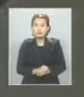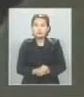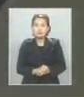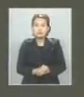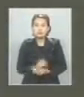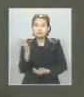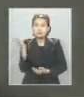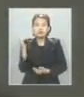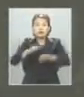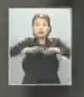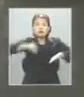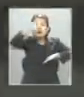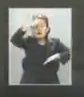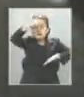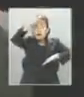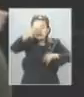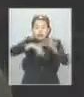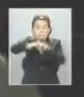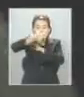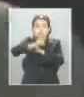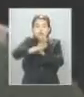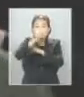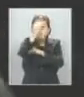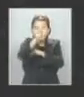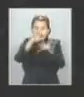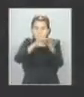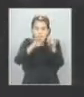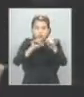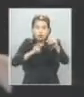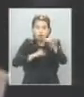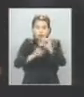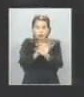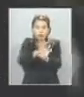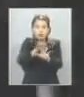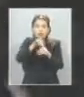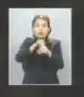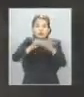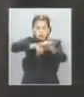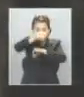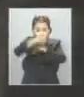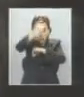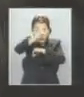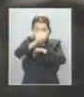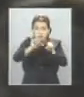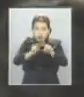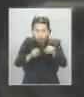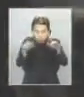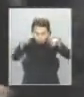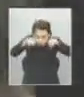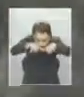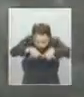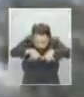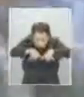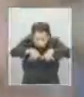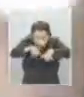เด็กนักเรียนในเมืองนาโตริที่กำลังเข้าร่วมในพิธีสำเร็จการศึกษาต่างพากันหมอบลงกับพื้นเมื่อเกิดแรงสั่นสะเทือนหลายคน